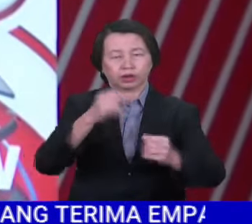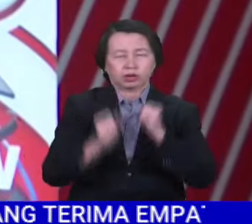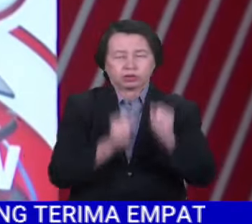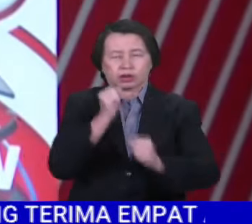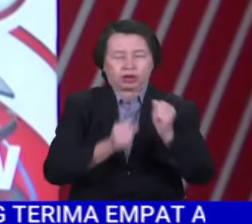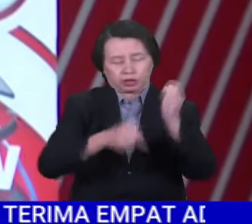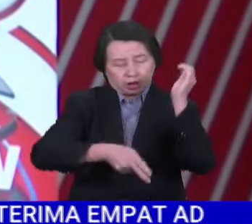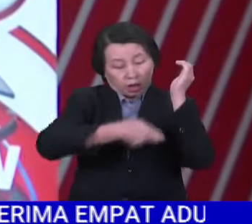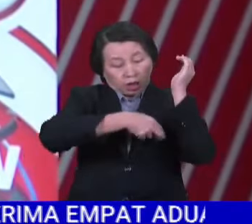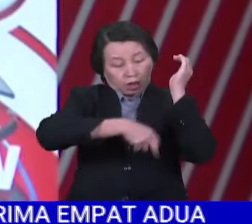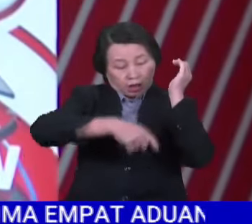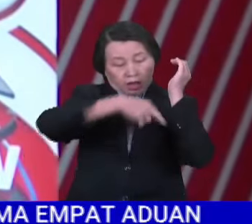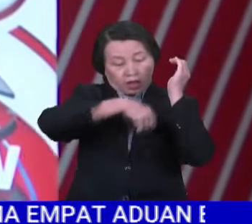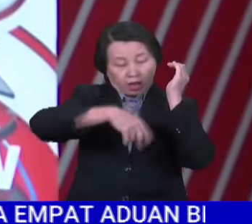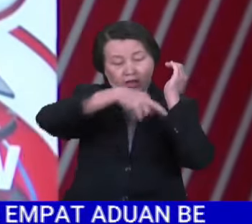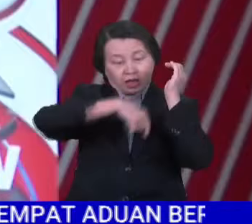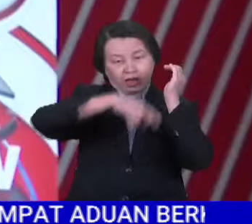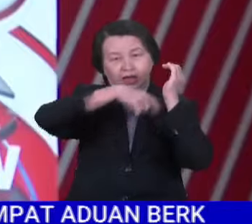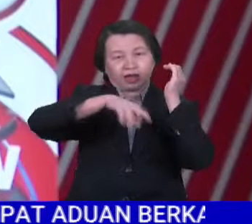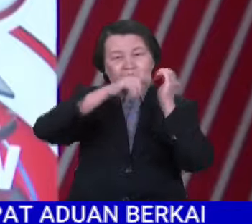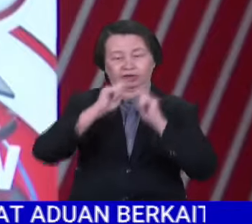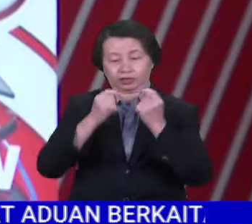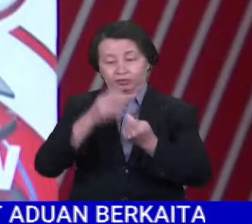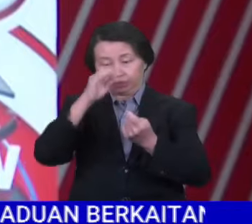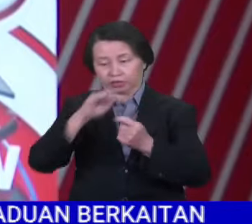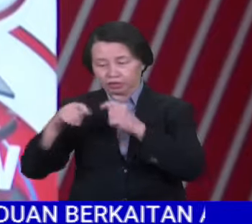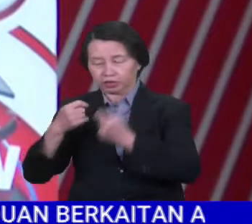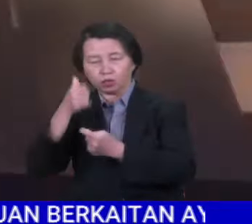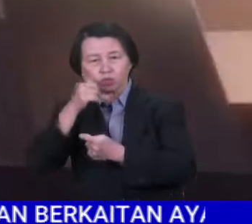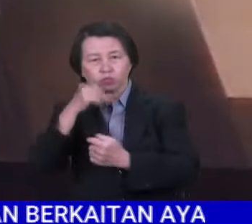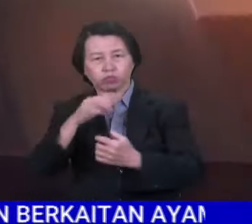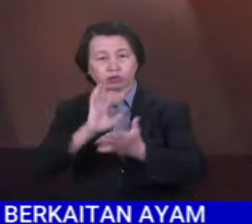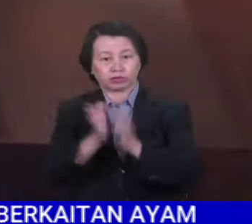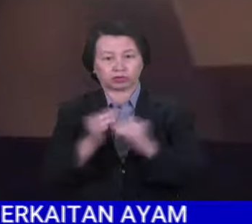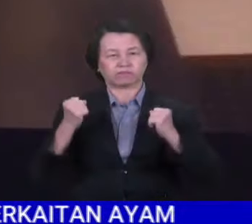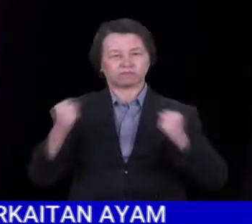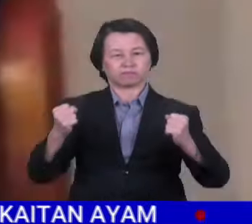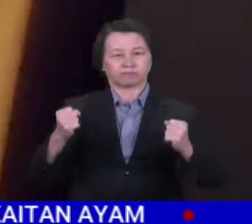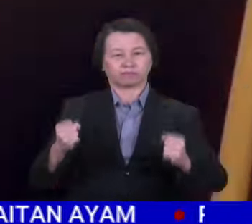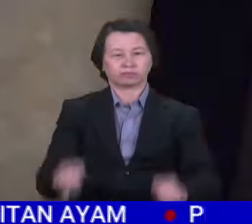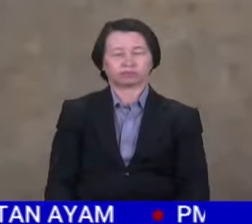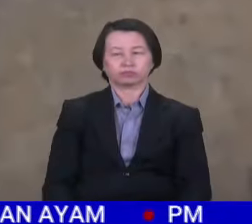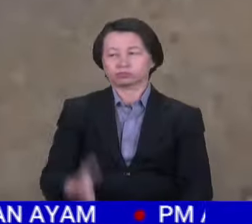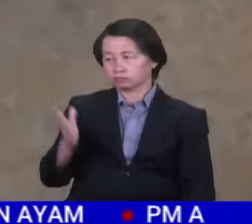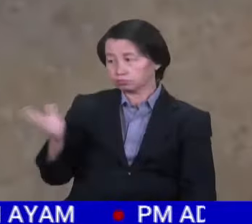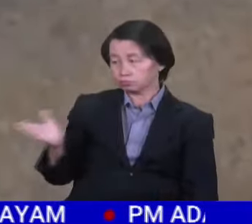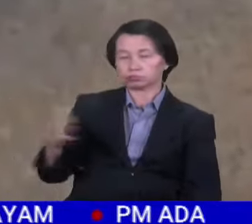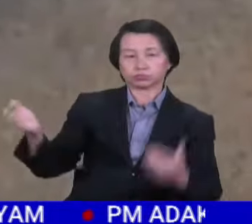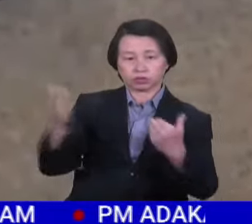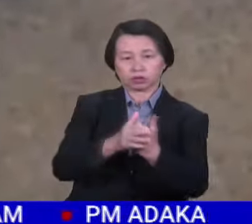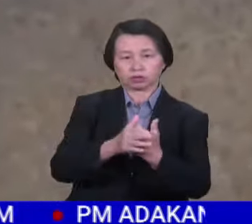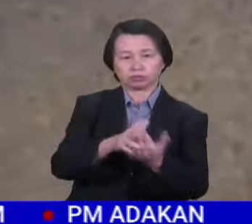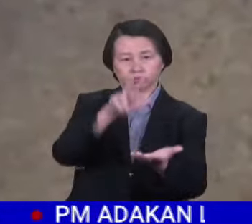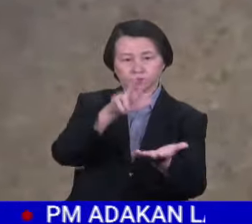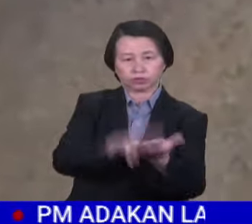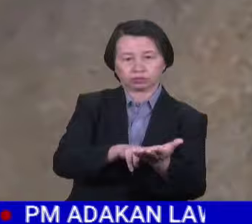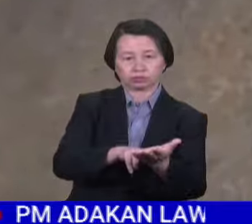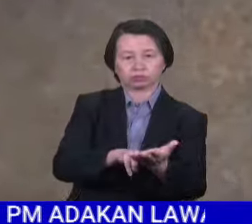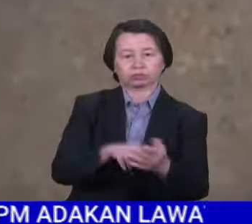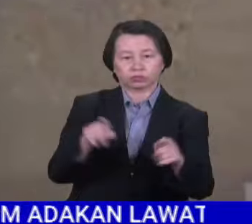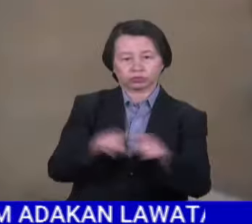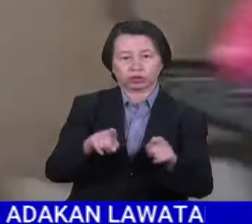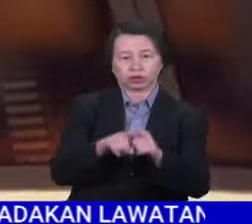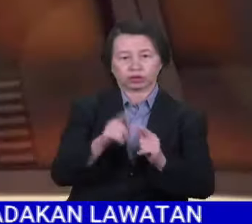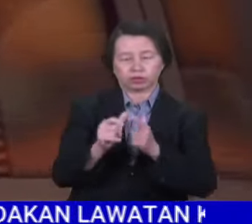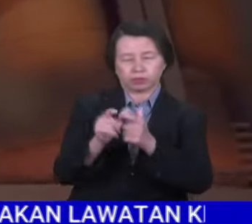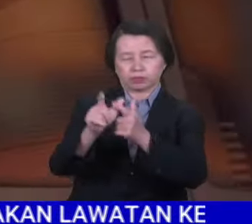redam tim-tim laki-perempuan semua akan jadi memang sangat kuat watching Gem babi mengesahkan statusnya